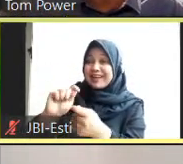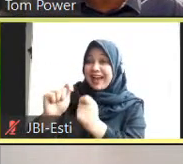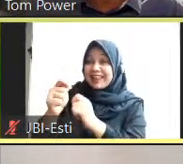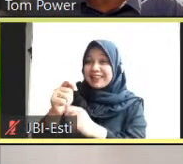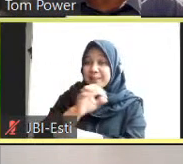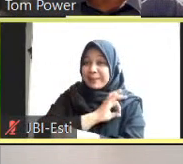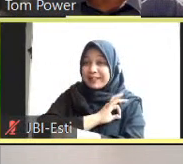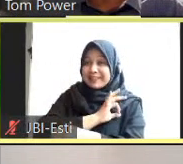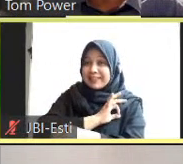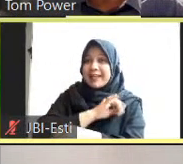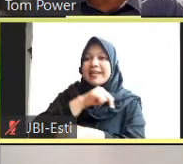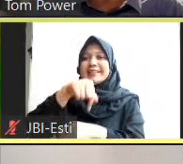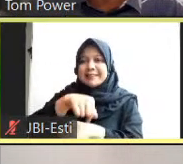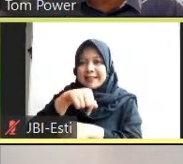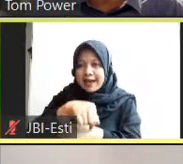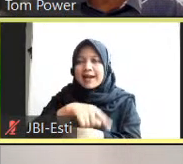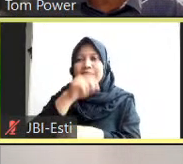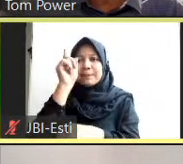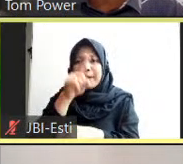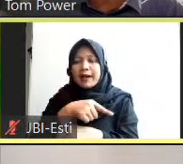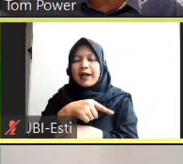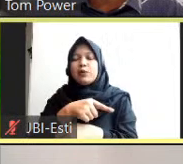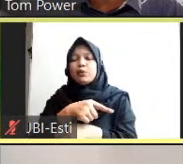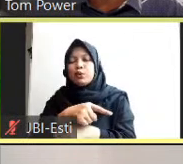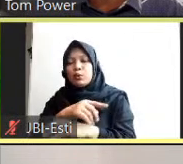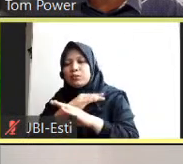melawan masyarakat sipil secara lebih luas.